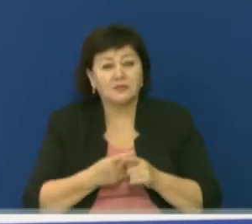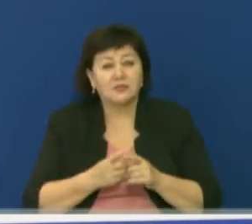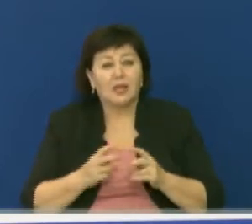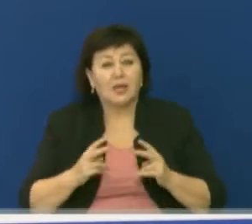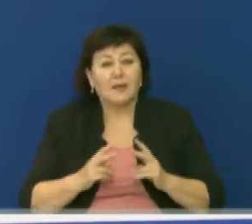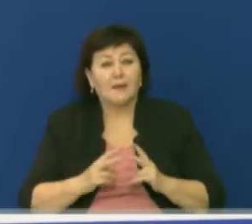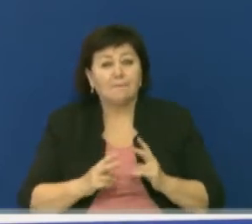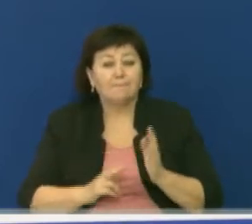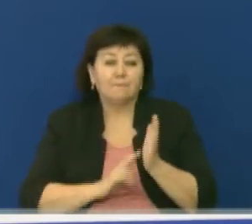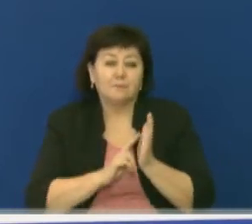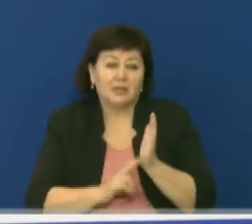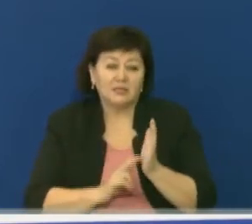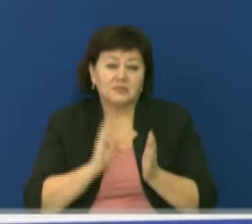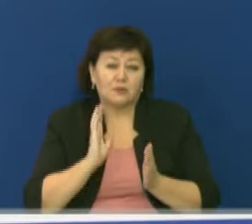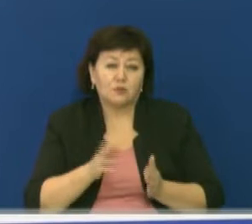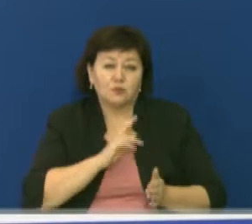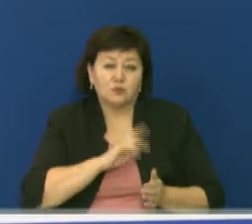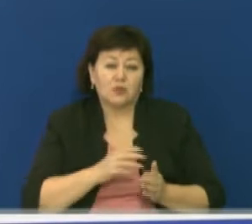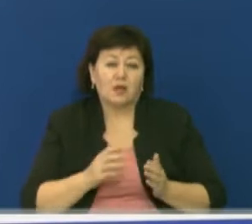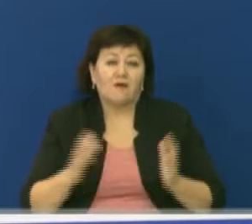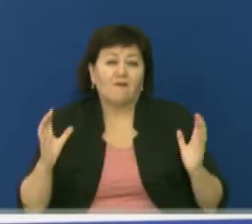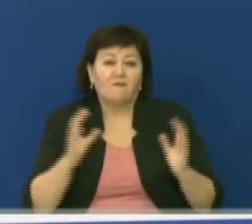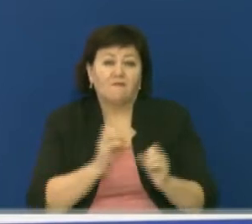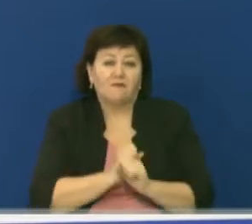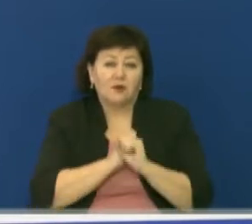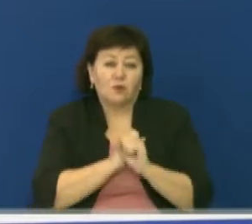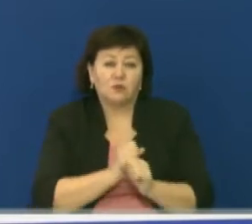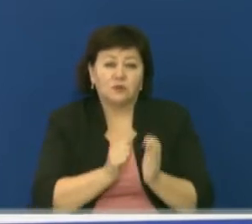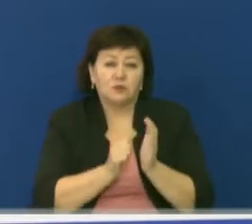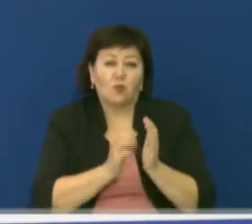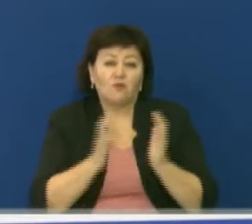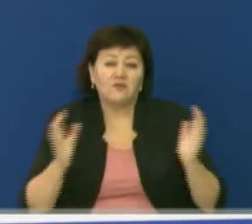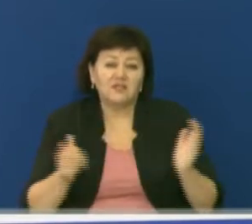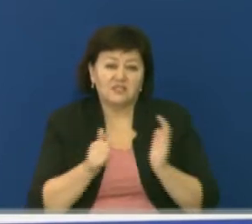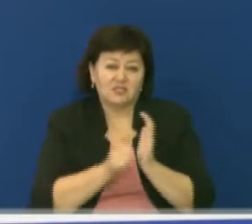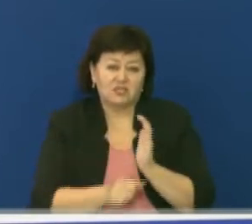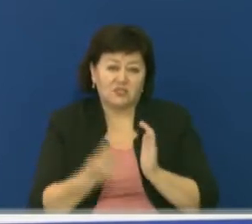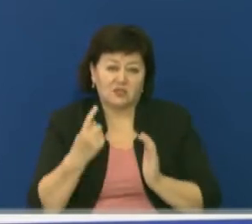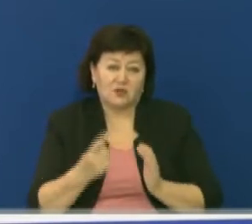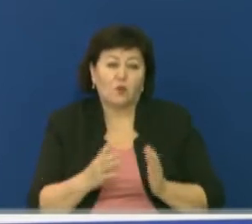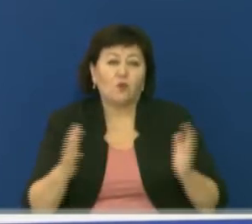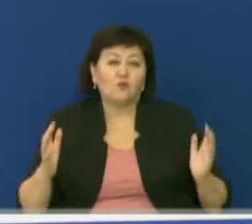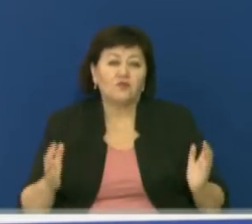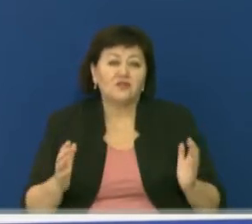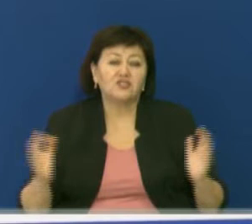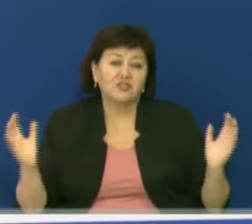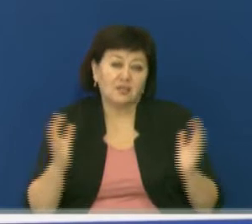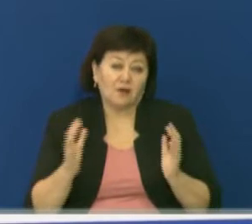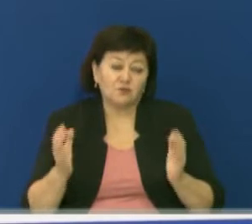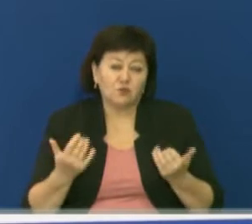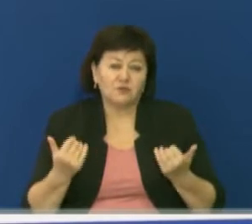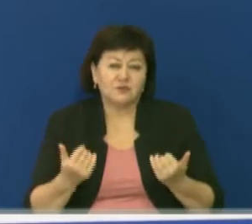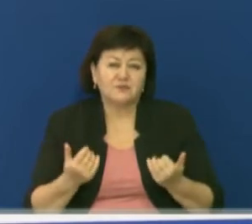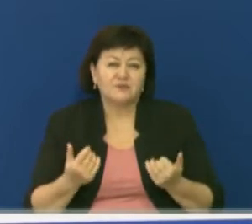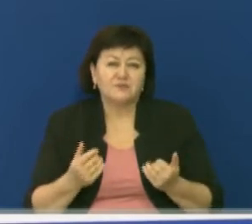этом количество вагонов увеличилось до 61. Также вдвое увеличено количество автобусов. Что касается аэропорта,